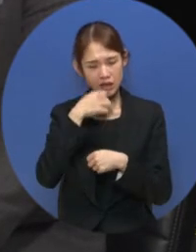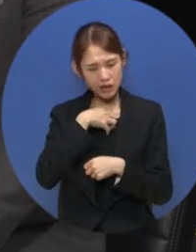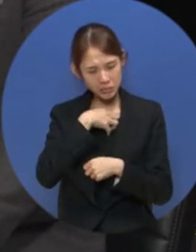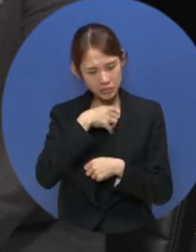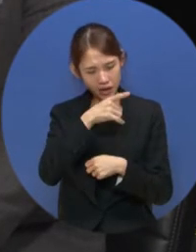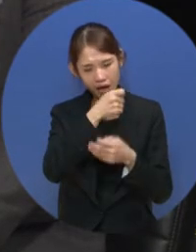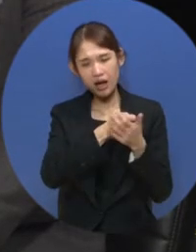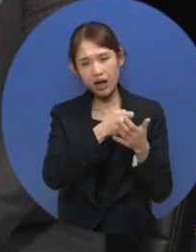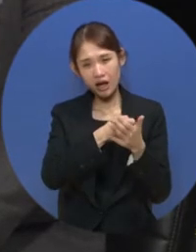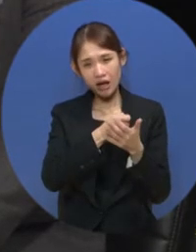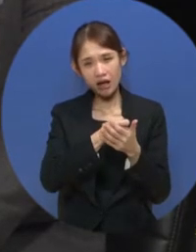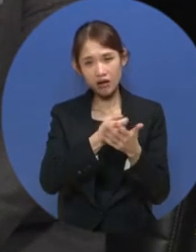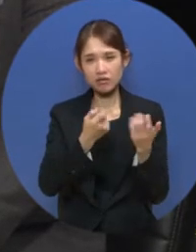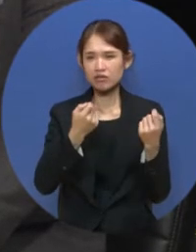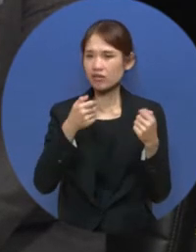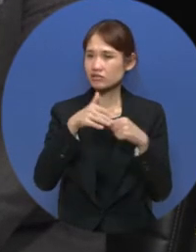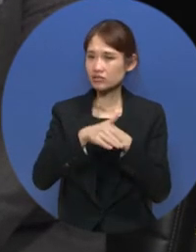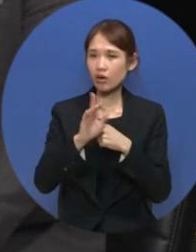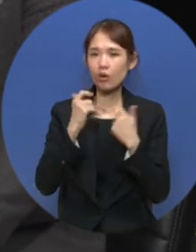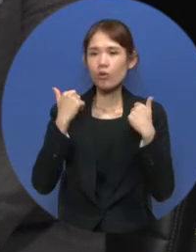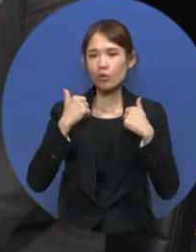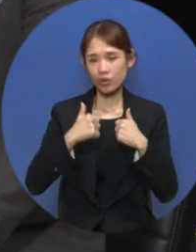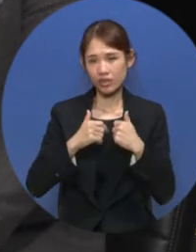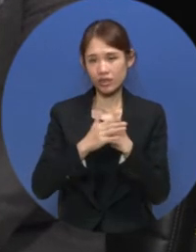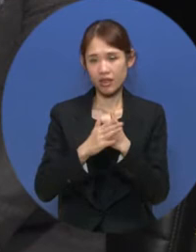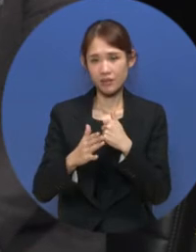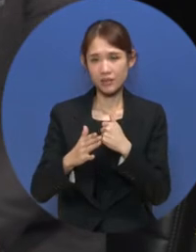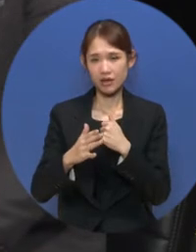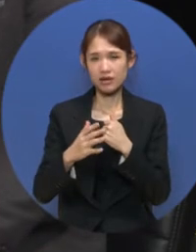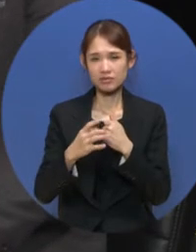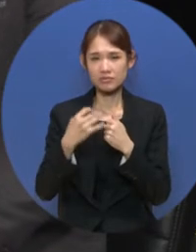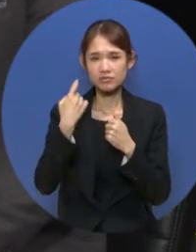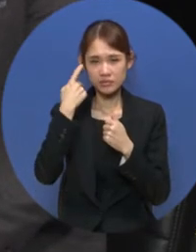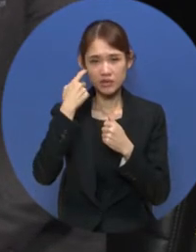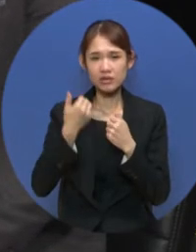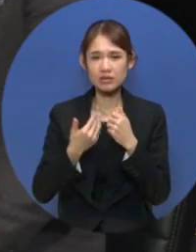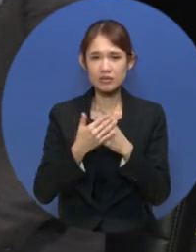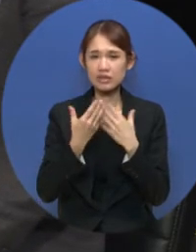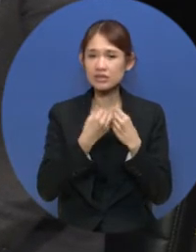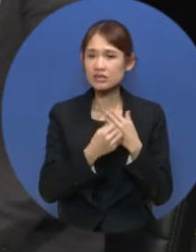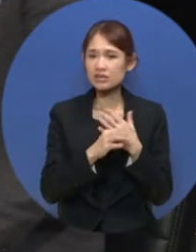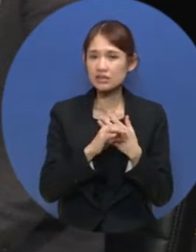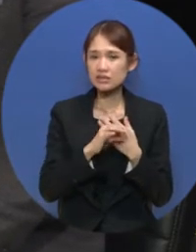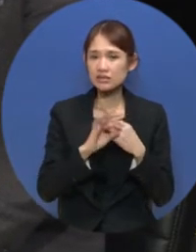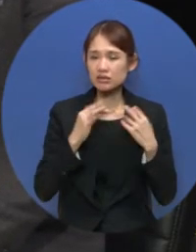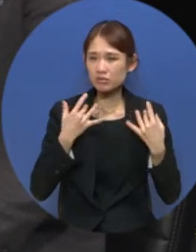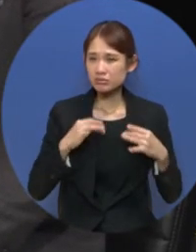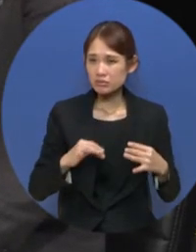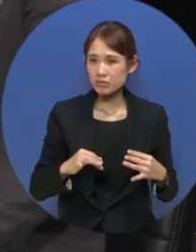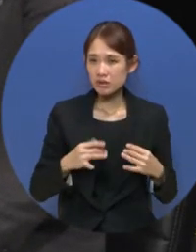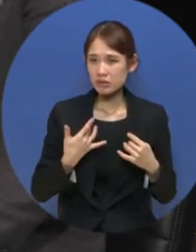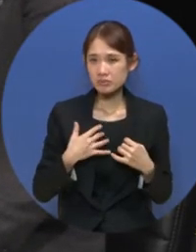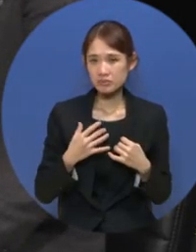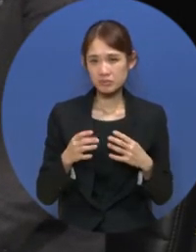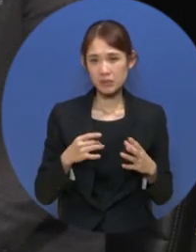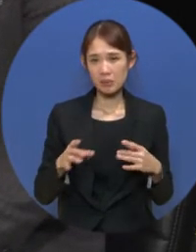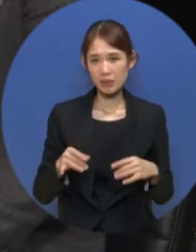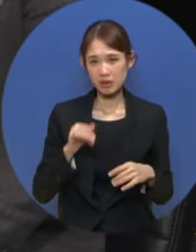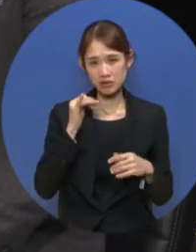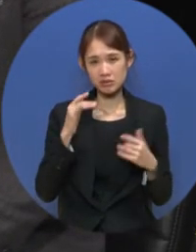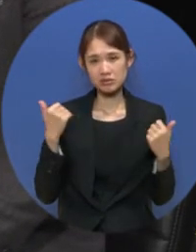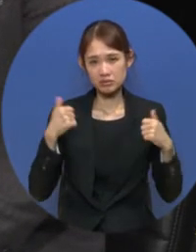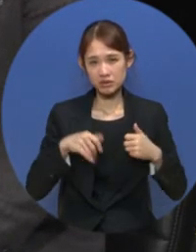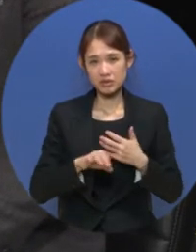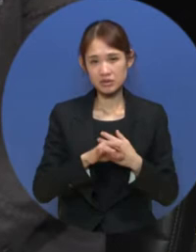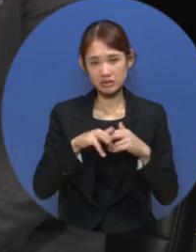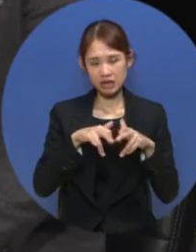불쌍하다라든지 안타깝다라든 그런 것들도 옷에서 볼 수 있거든요. 네. 예를 들어 뭐 허름하게 조금 입고 있으면 장애인들은